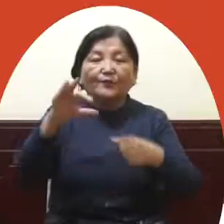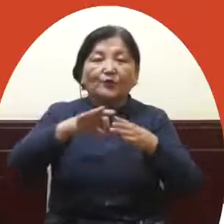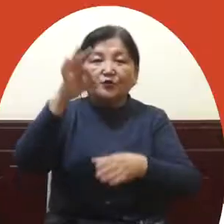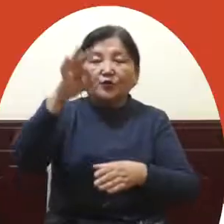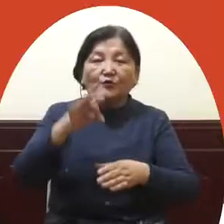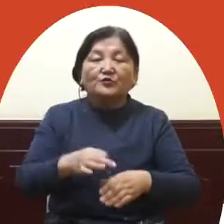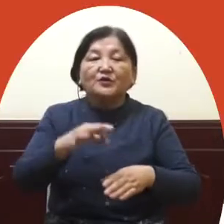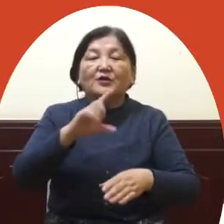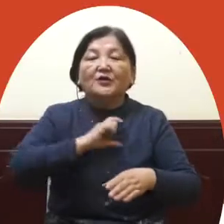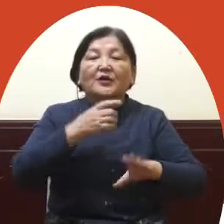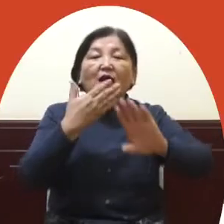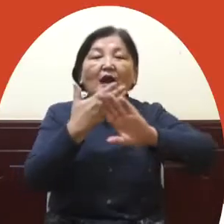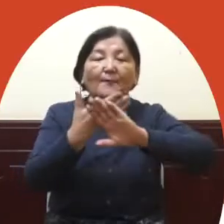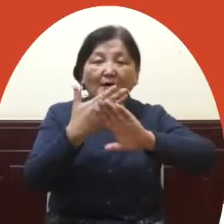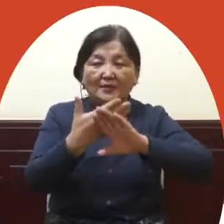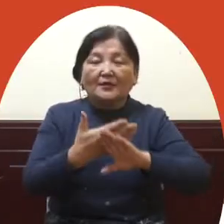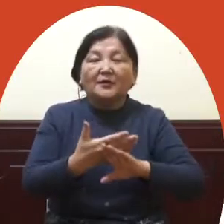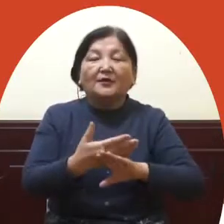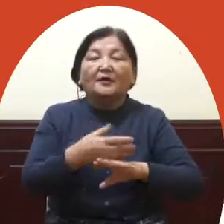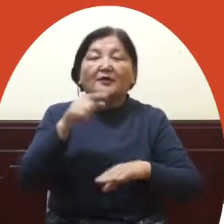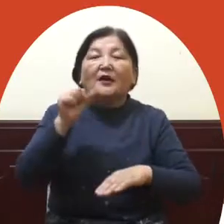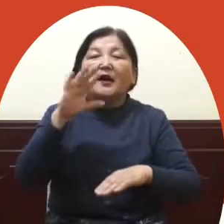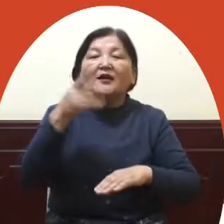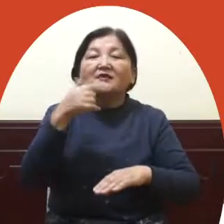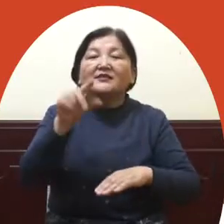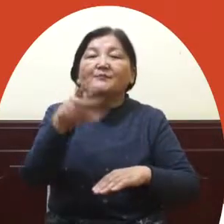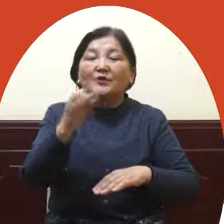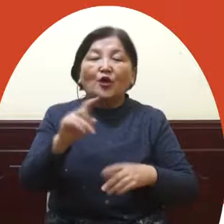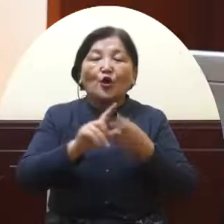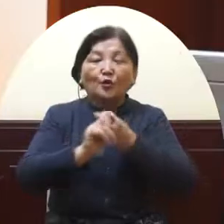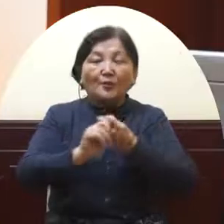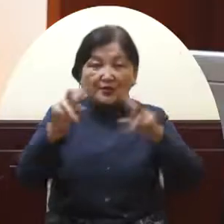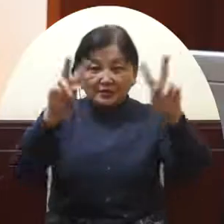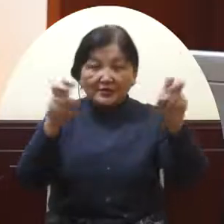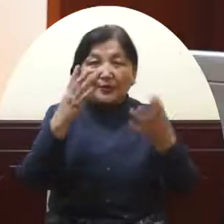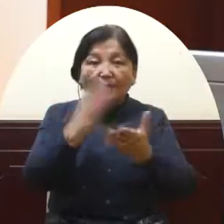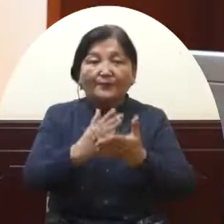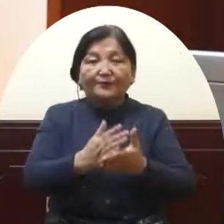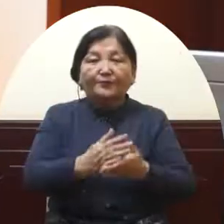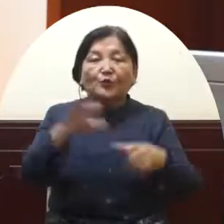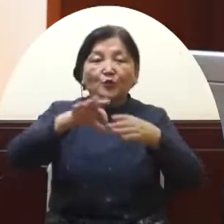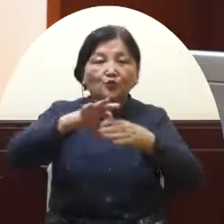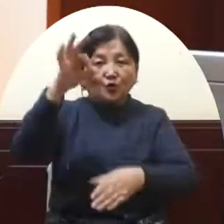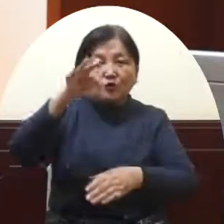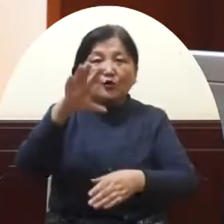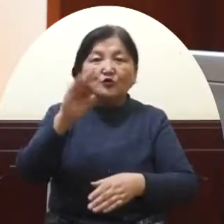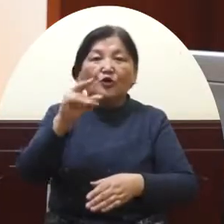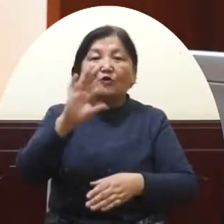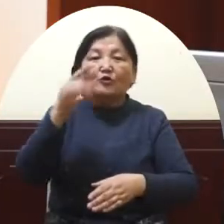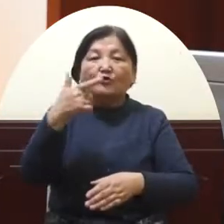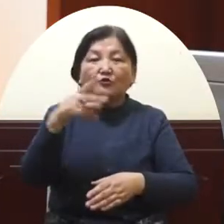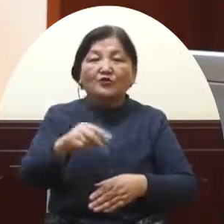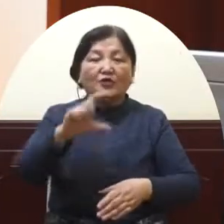тулгарчгүй бэрхшээл арга зам гэсэн сэдэвтэй. Тэгээ энэ нэр томьёо сонгогчийн эрх гэдэг ойлголт.